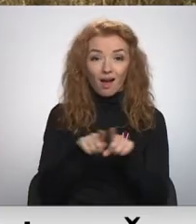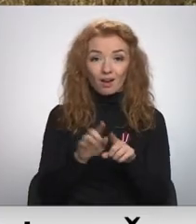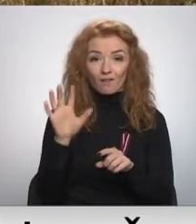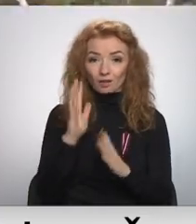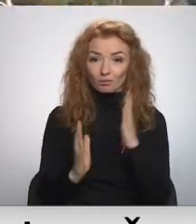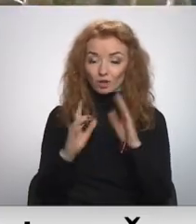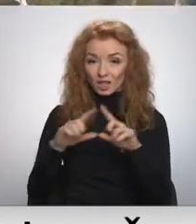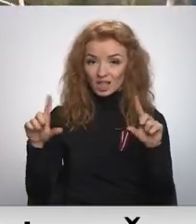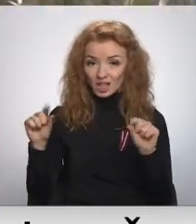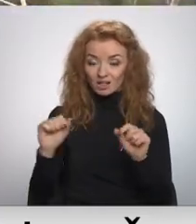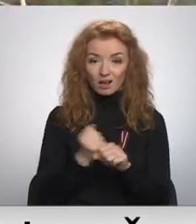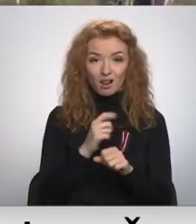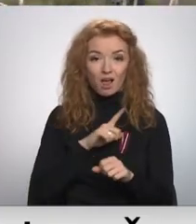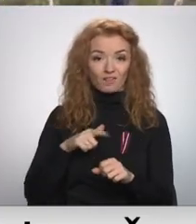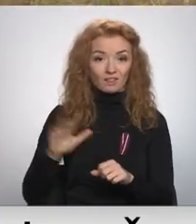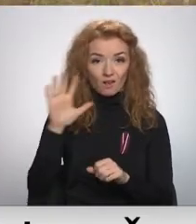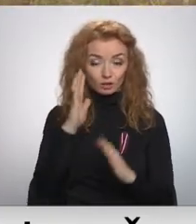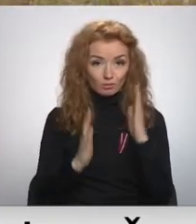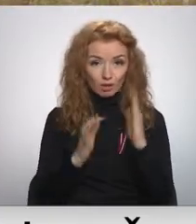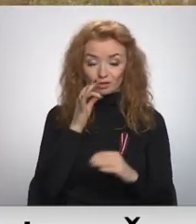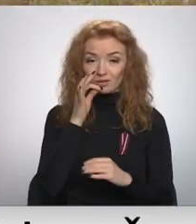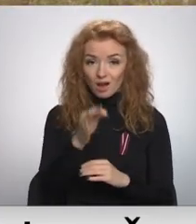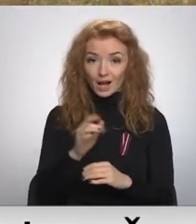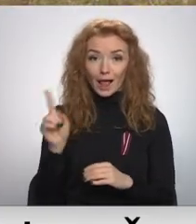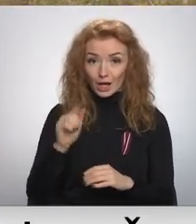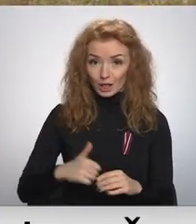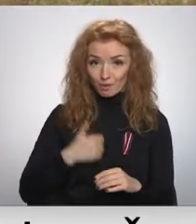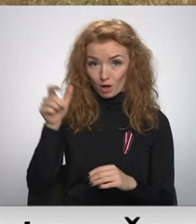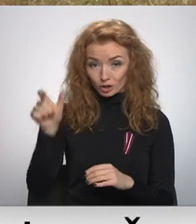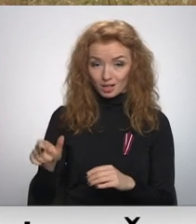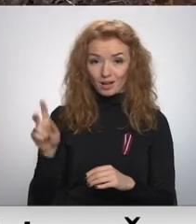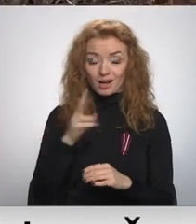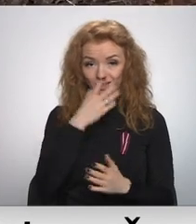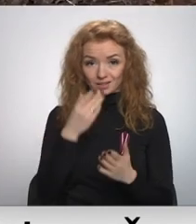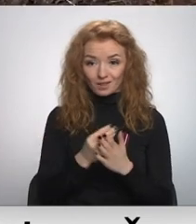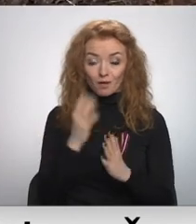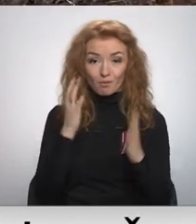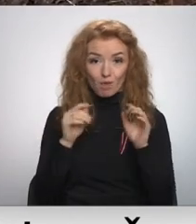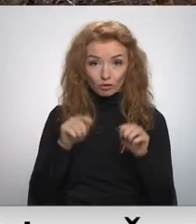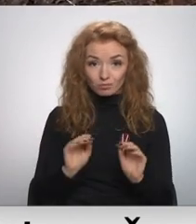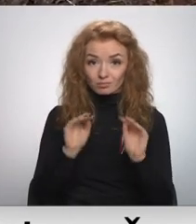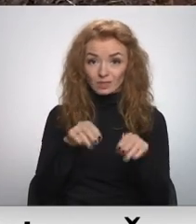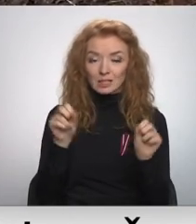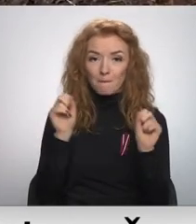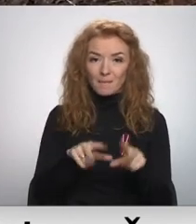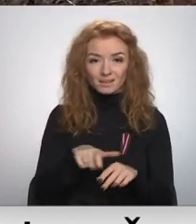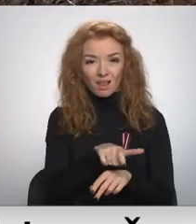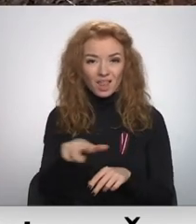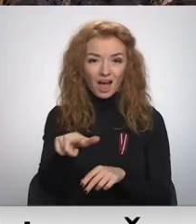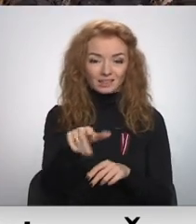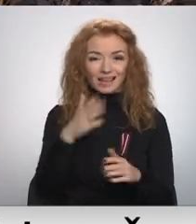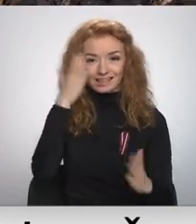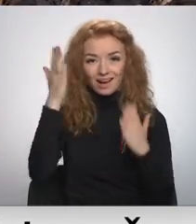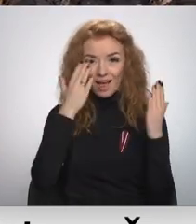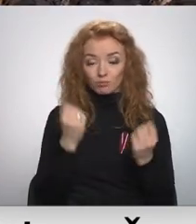meža dienestā gan Latvijas valsts meži uzsver, ka ir īpašnieki, kuri savos privātīpašumos ierīkojuši speciālas trases izklaides